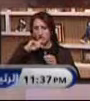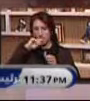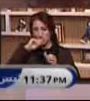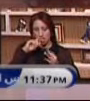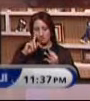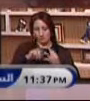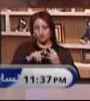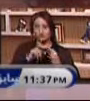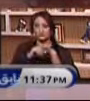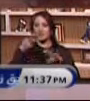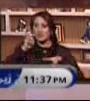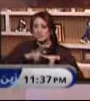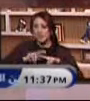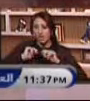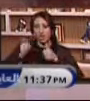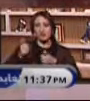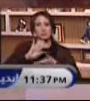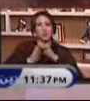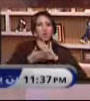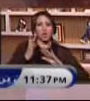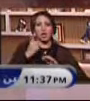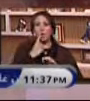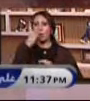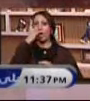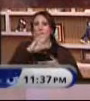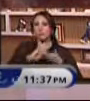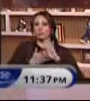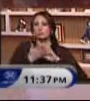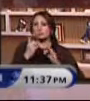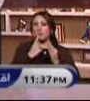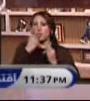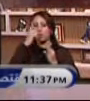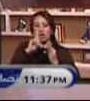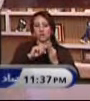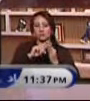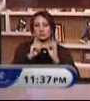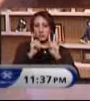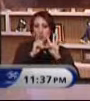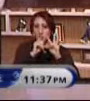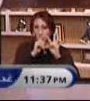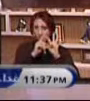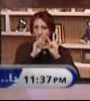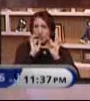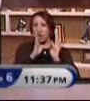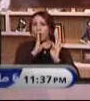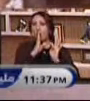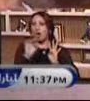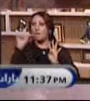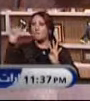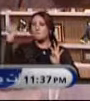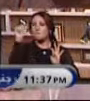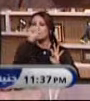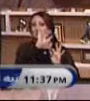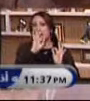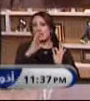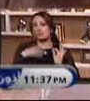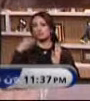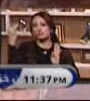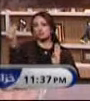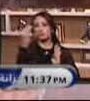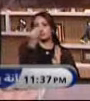الا يعود. نعم. يبقى ده ايه؟ 3. 3. الرابعه ايه؟ إعادة وإرجاع الحقوق إلى أصحابها.